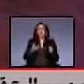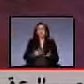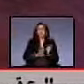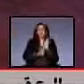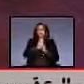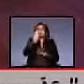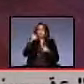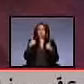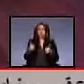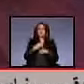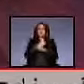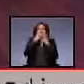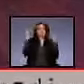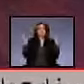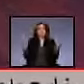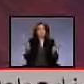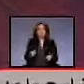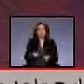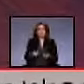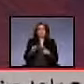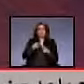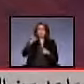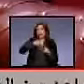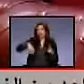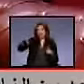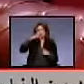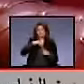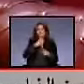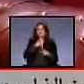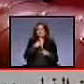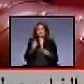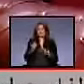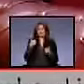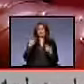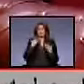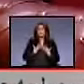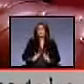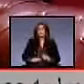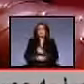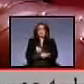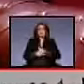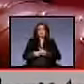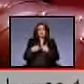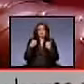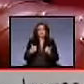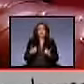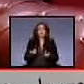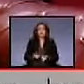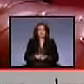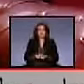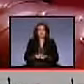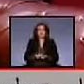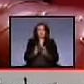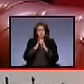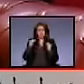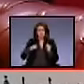منورة. منورة بناسها ومنورة باهلها ومنورة بناسها الفقرة البسيطة الحلوة. المصري